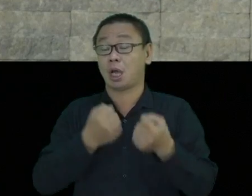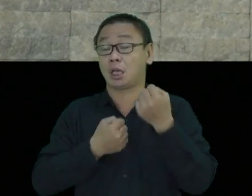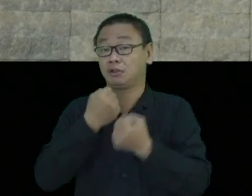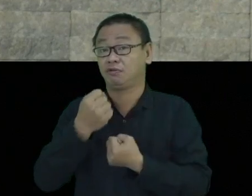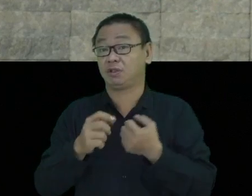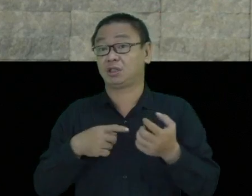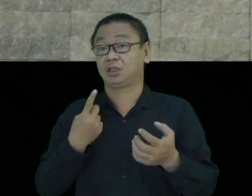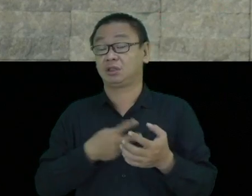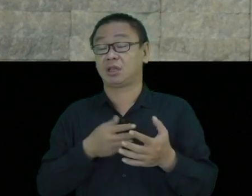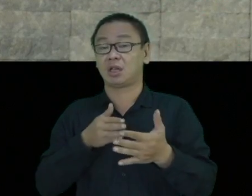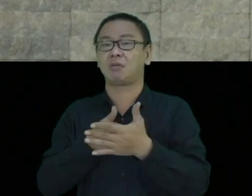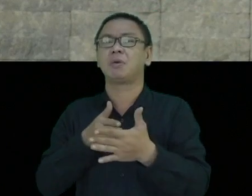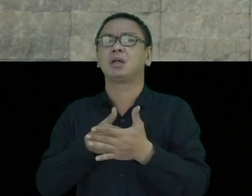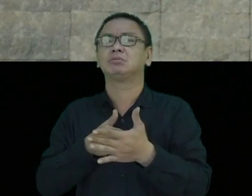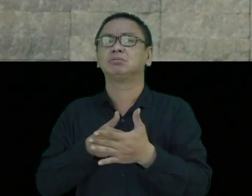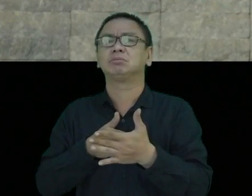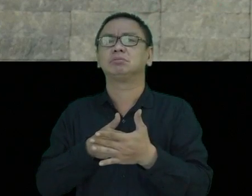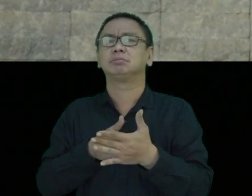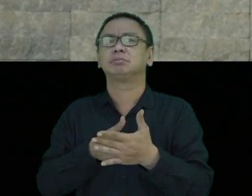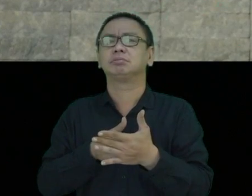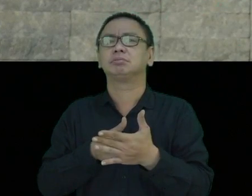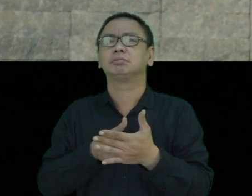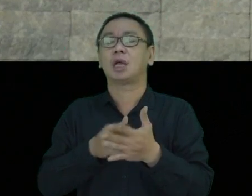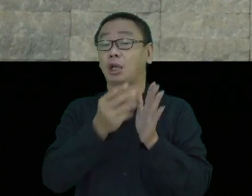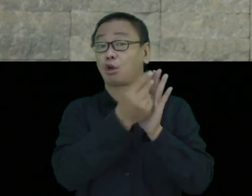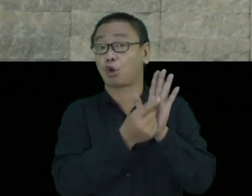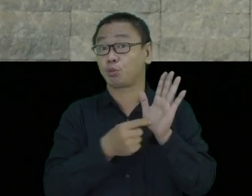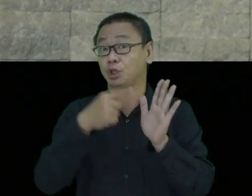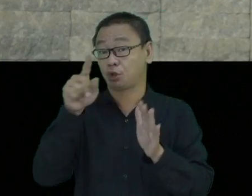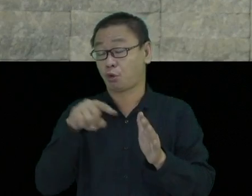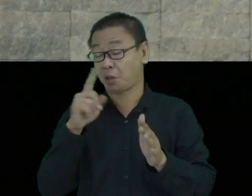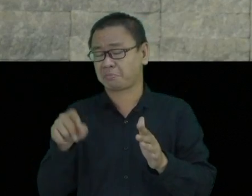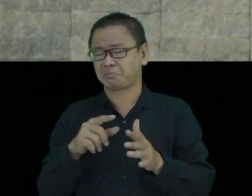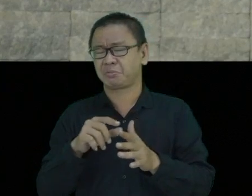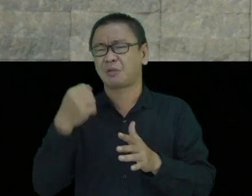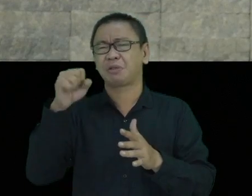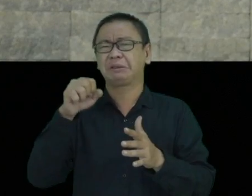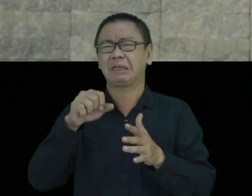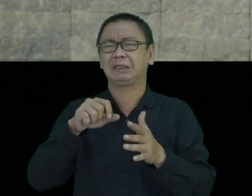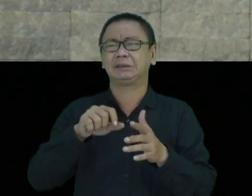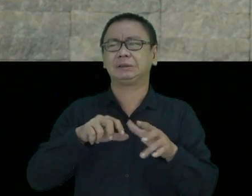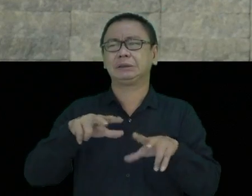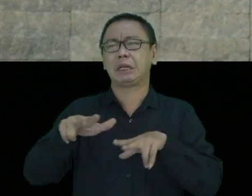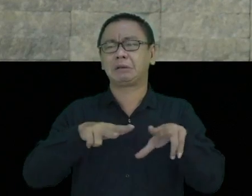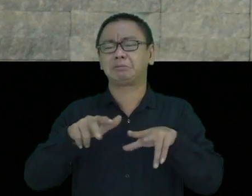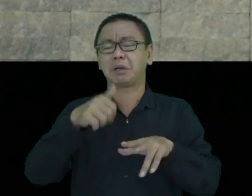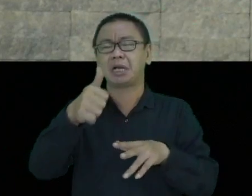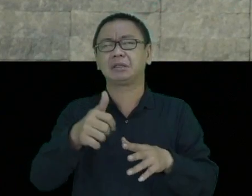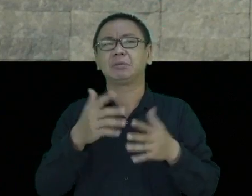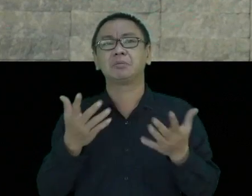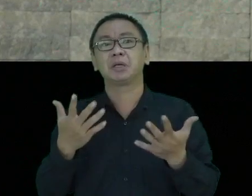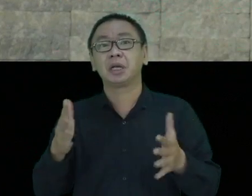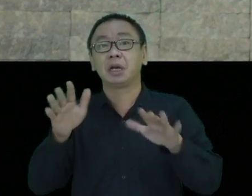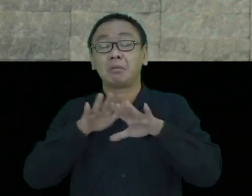juga terhambat? Sehingga roda ekonomi belum dapat berjalan dengan baik. Bagaimana mau